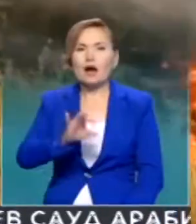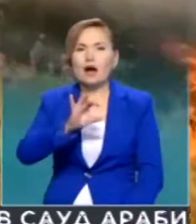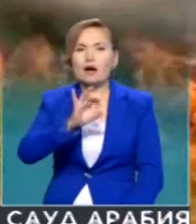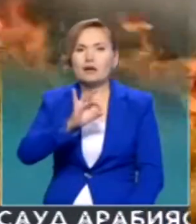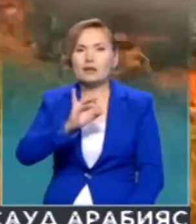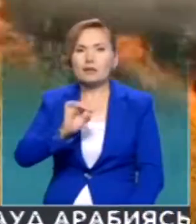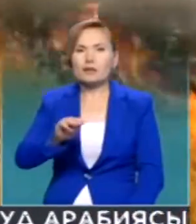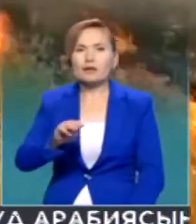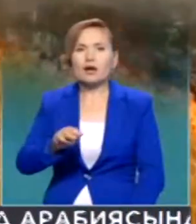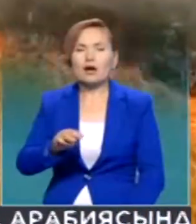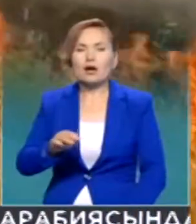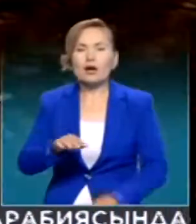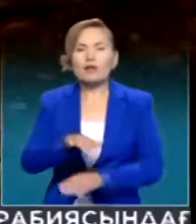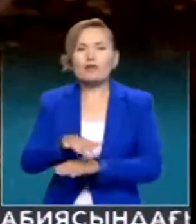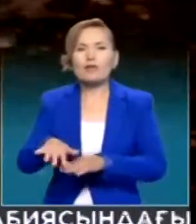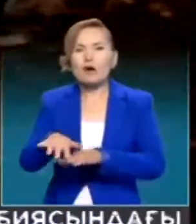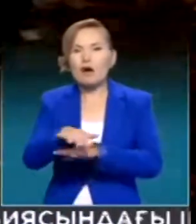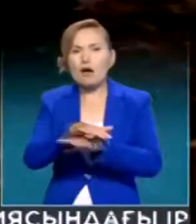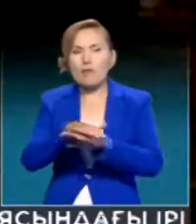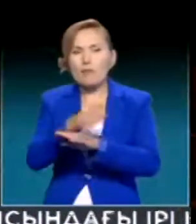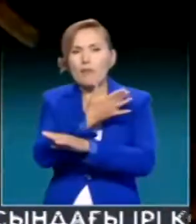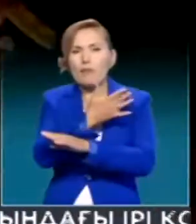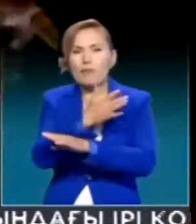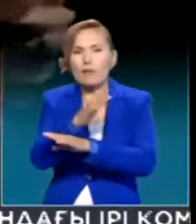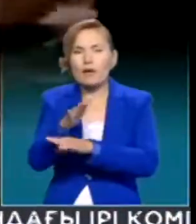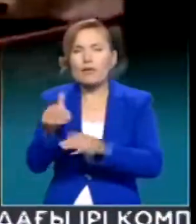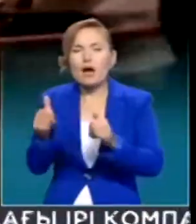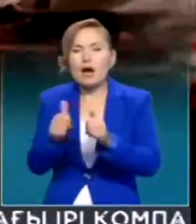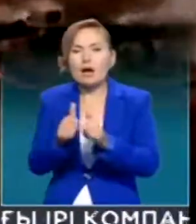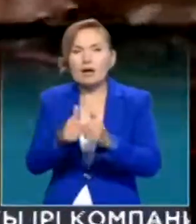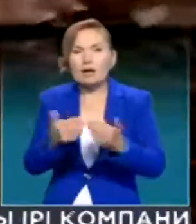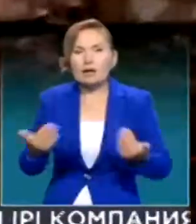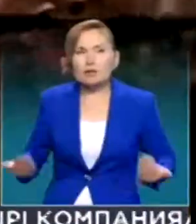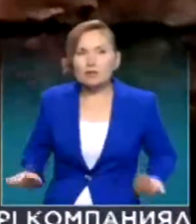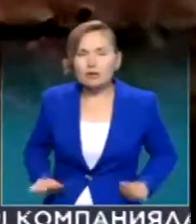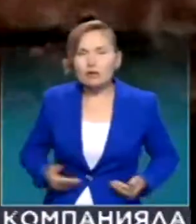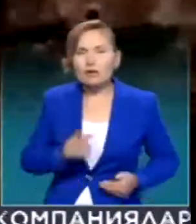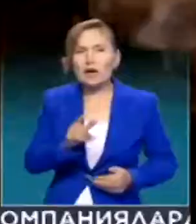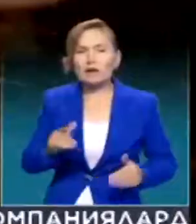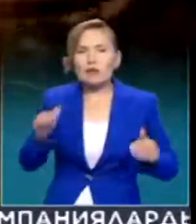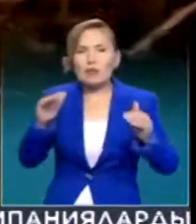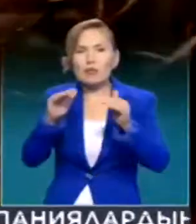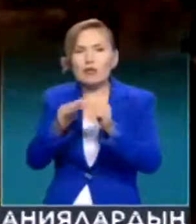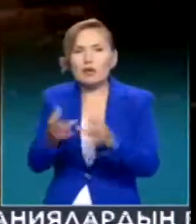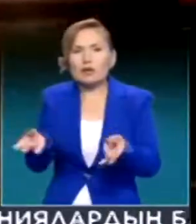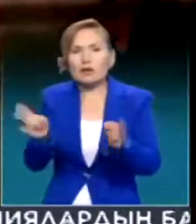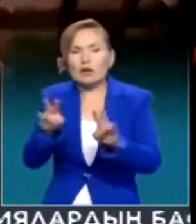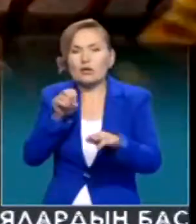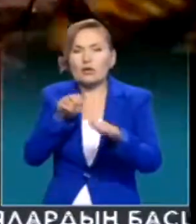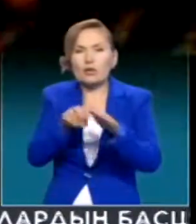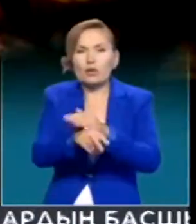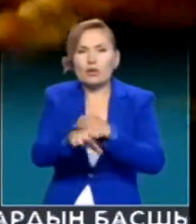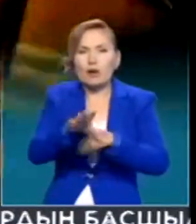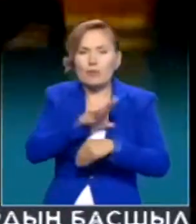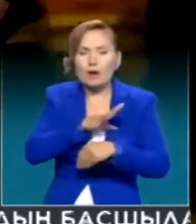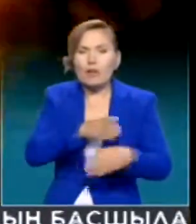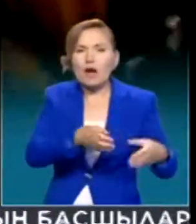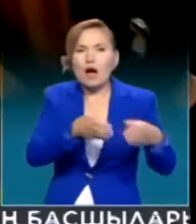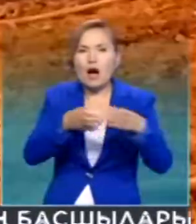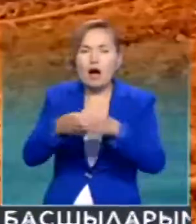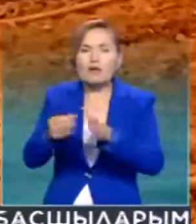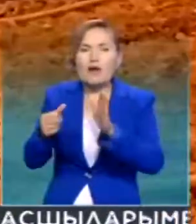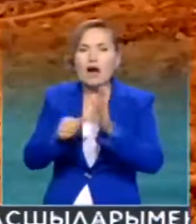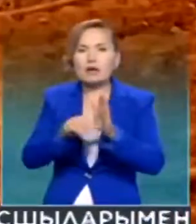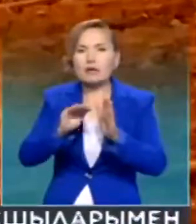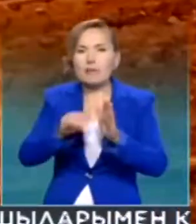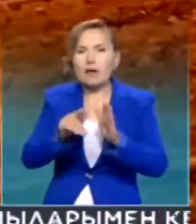Йосемити ұлттық паркі маңында тұратын мыңдаған адам үйлерін тастап жан сауғалауға мәжбүр. Қауіпсіз жерге көшірілгендердің саны қазірдің өзінде